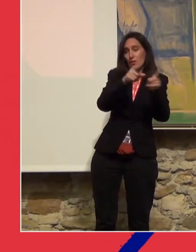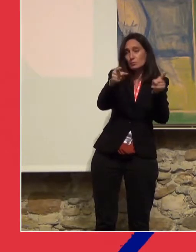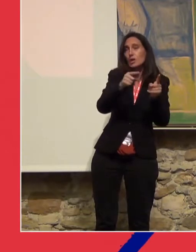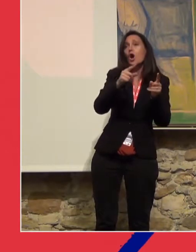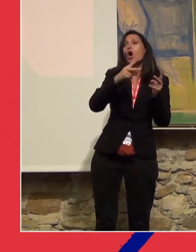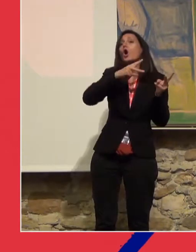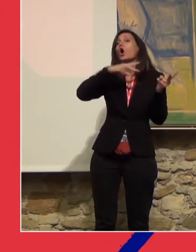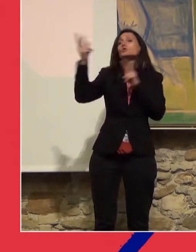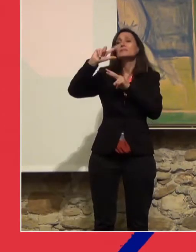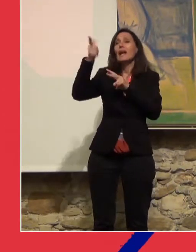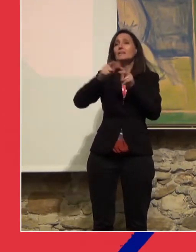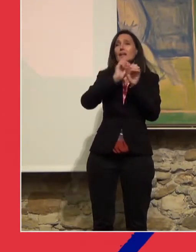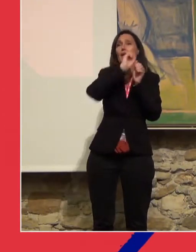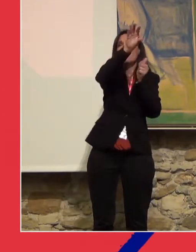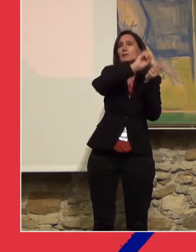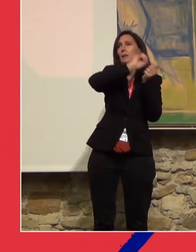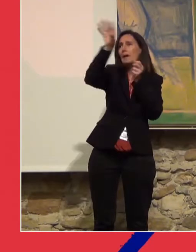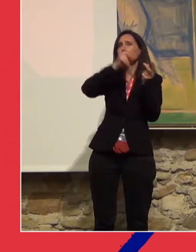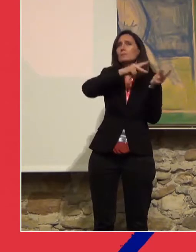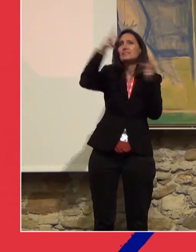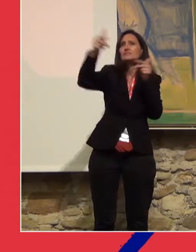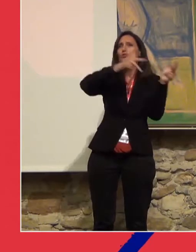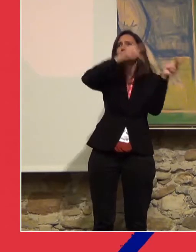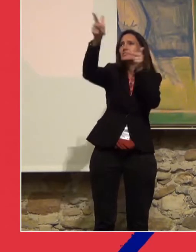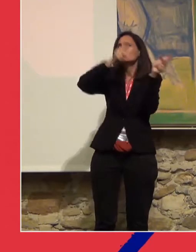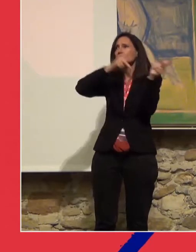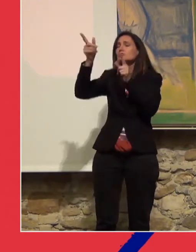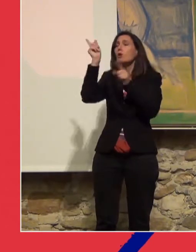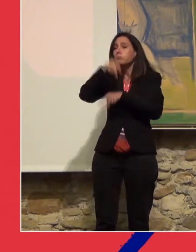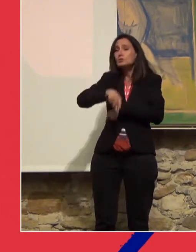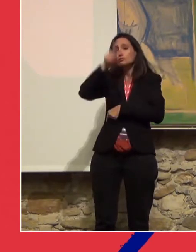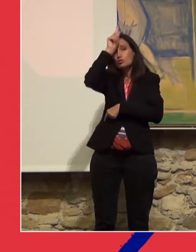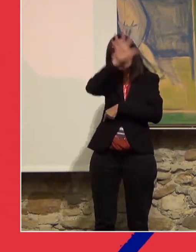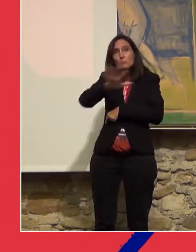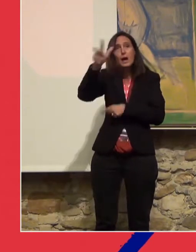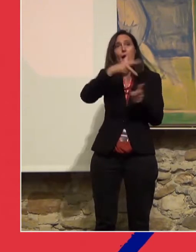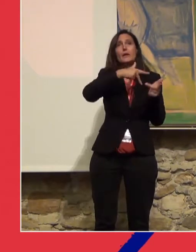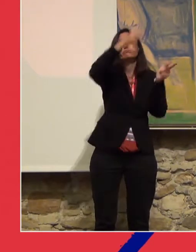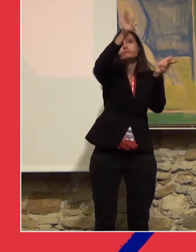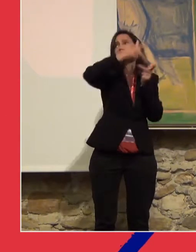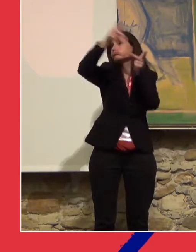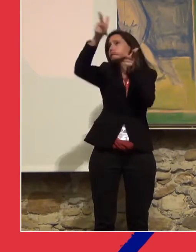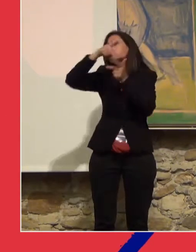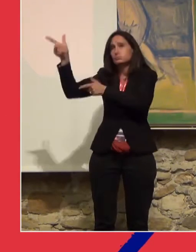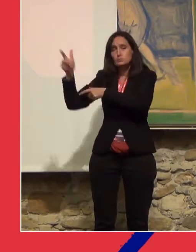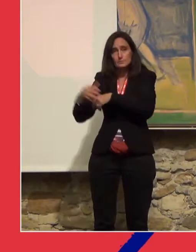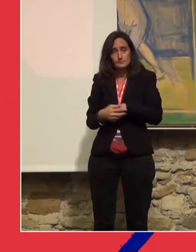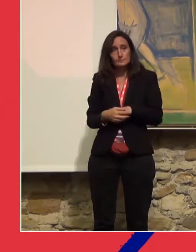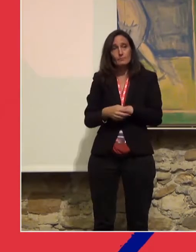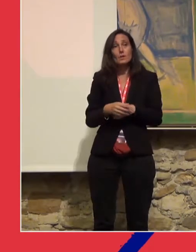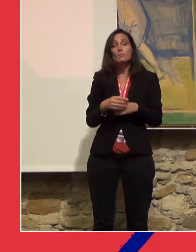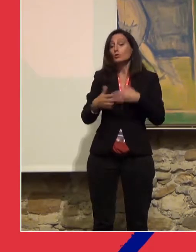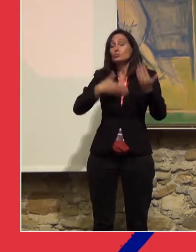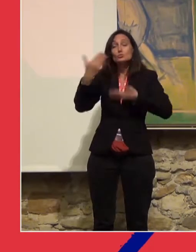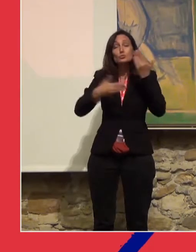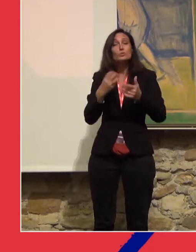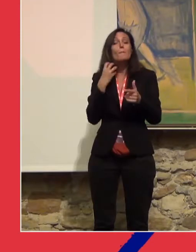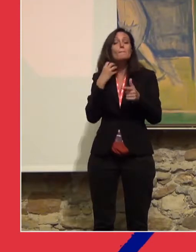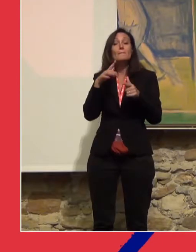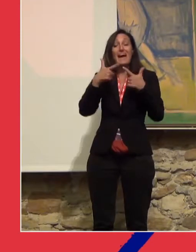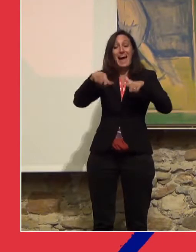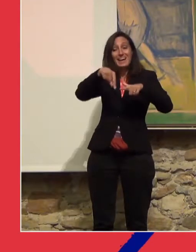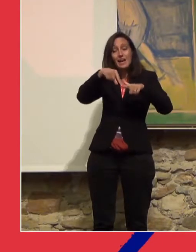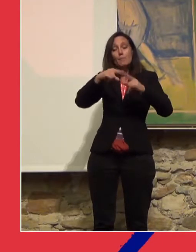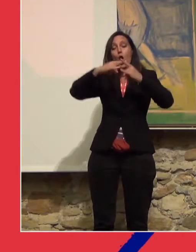Germania, dappertutto. In pochi giorni fu allestito lì a Bergamo un ospedale da campo in fiera, con la presenza